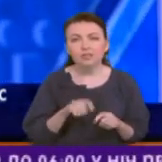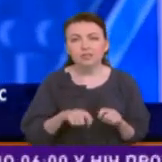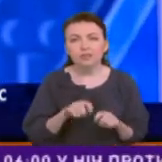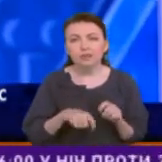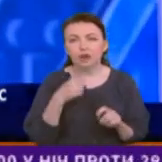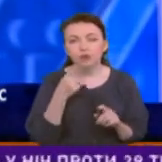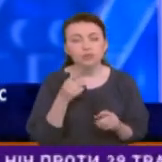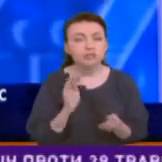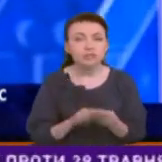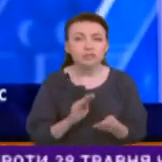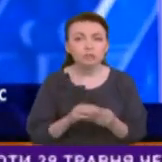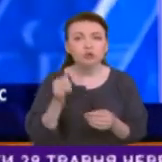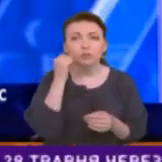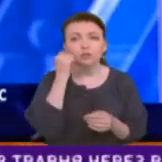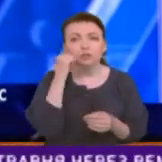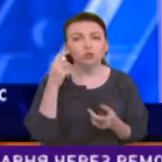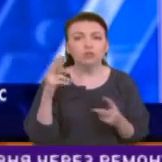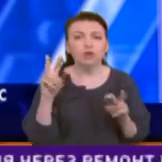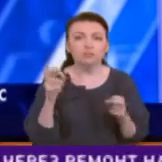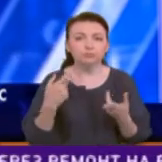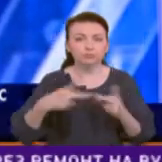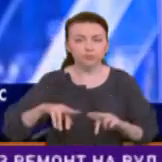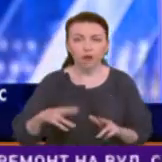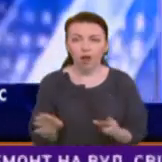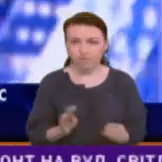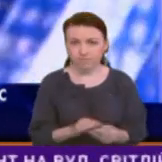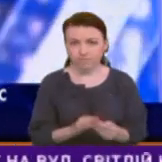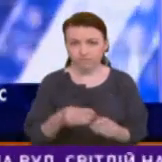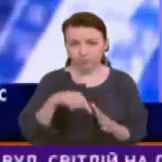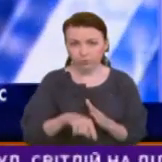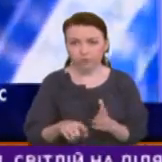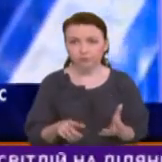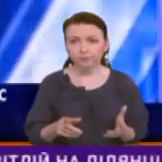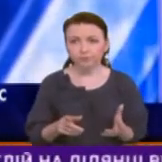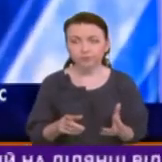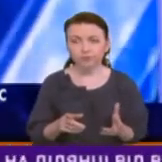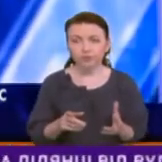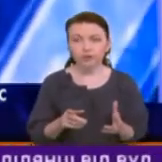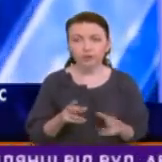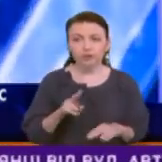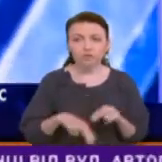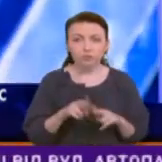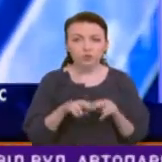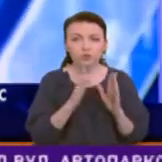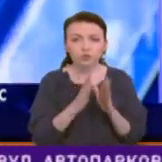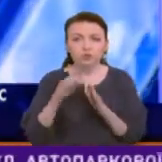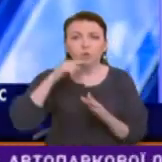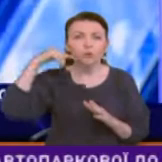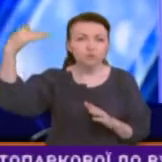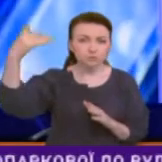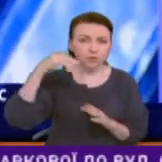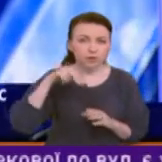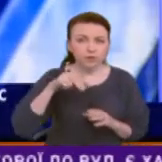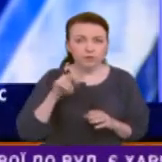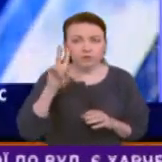що це те ж саме, що московський, тільки назва трохи інакша. Вона вибудована за структурою Російської православної